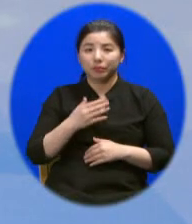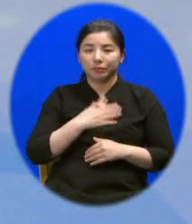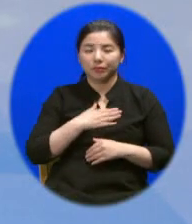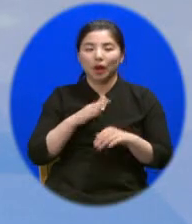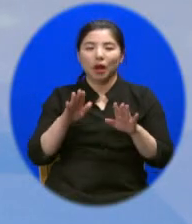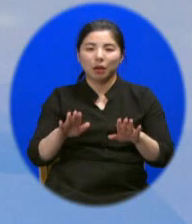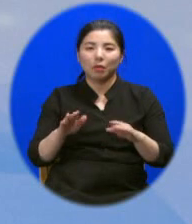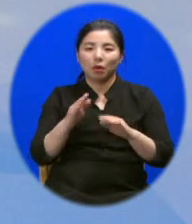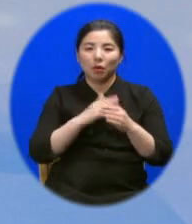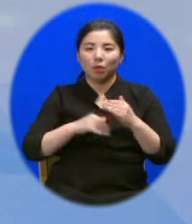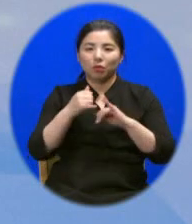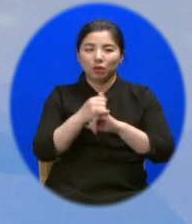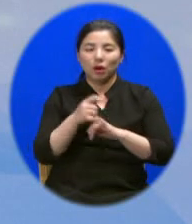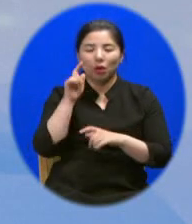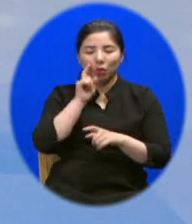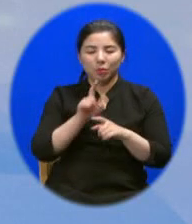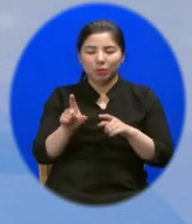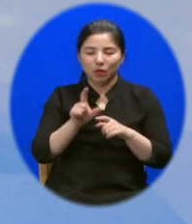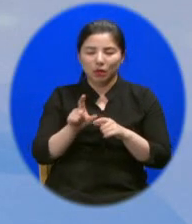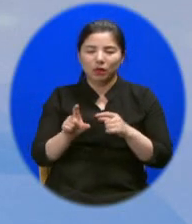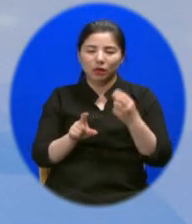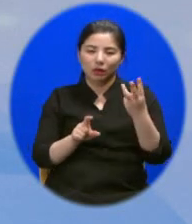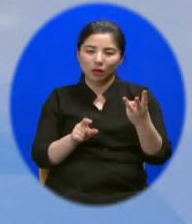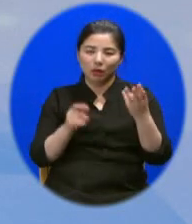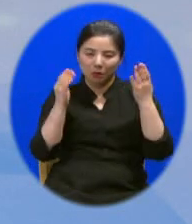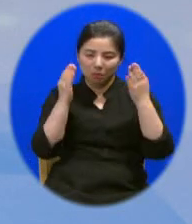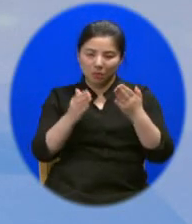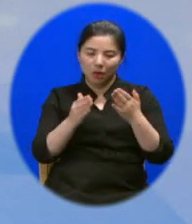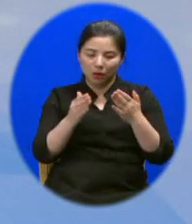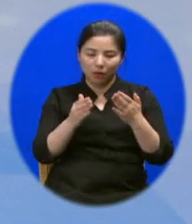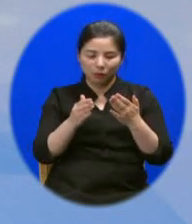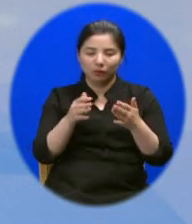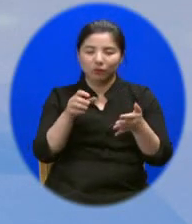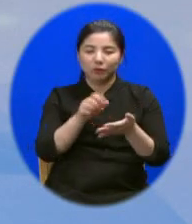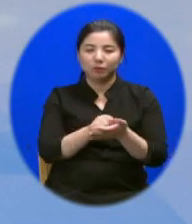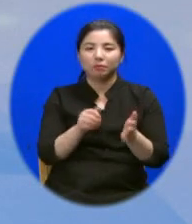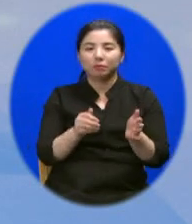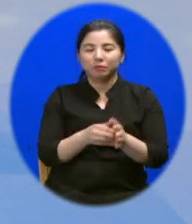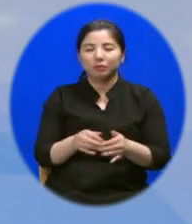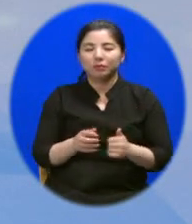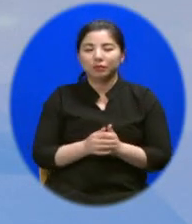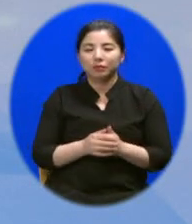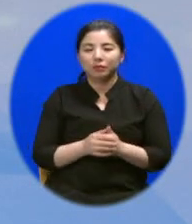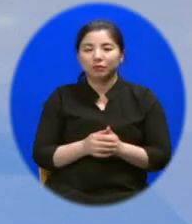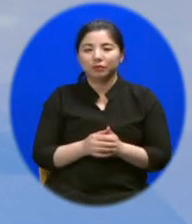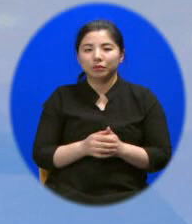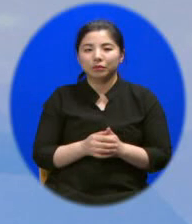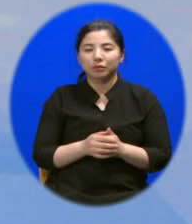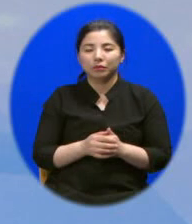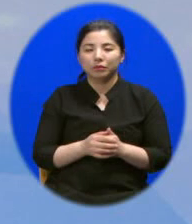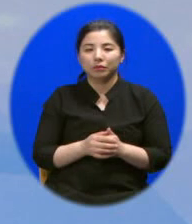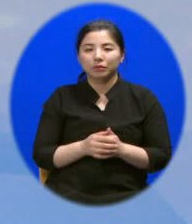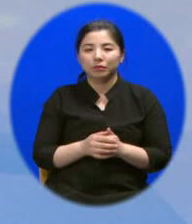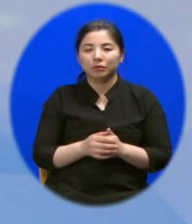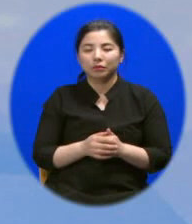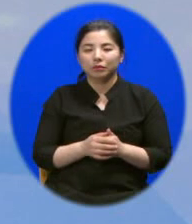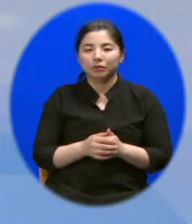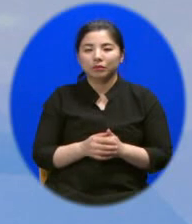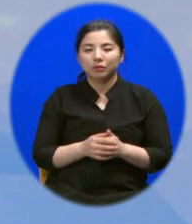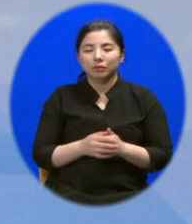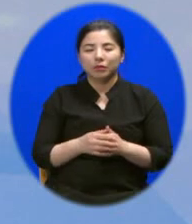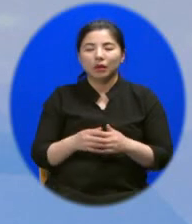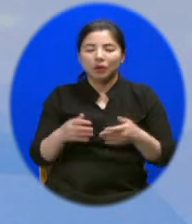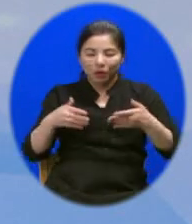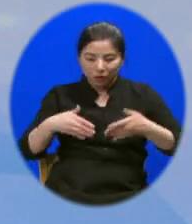이번 공약을 고민하면서 3가지의 방향성을 잡았습니다 아 자고 나란 나서 태어나서